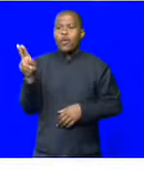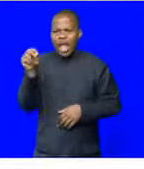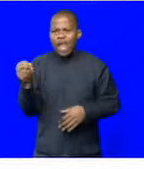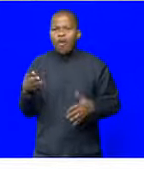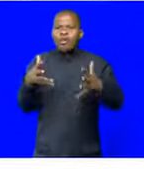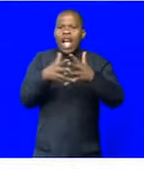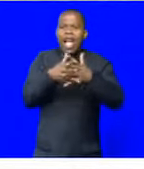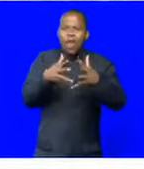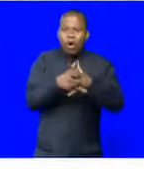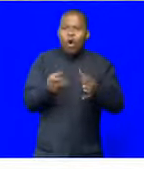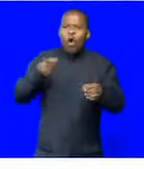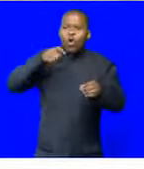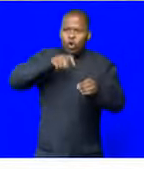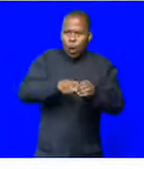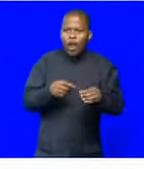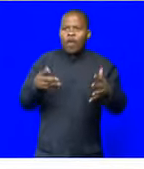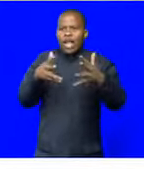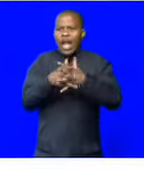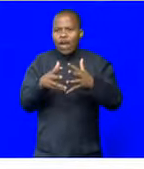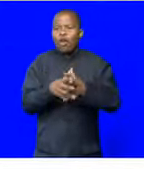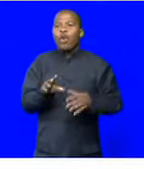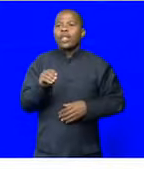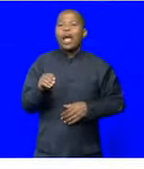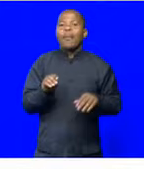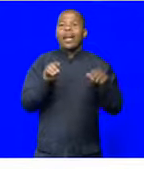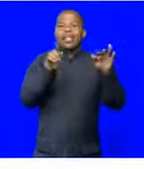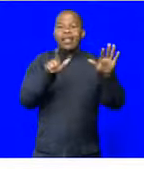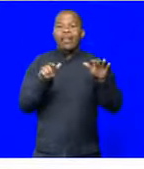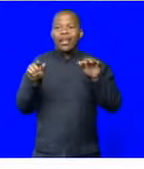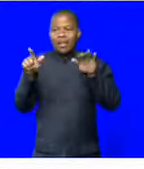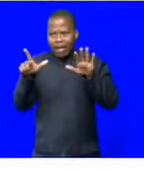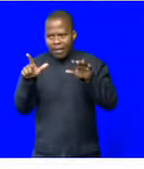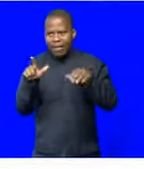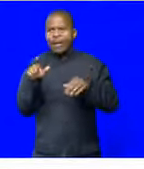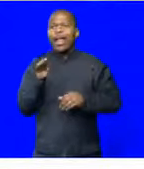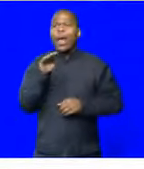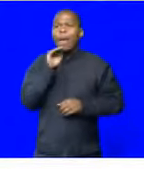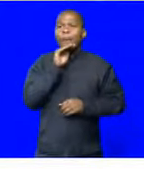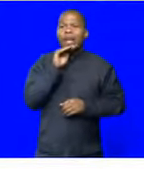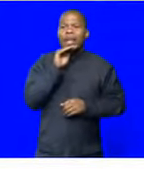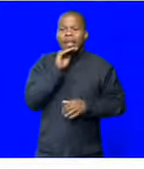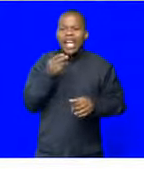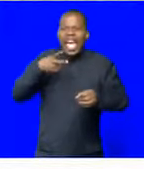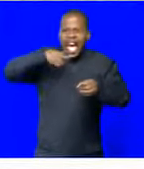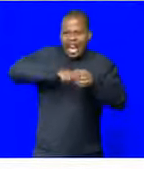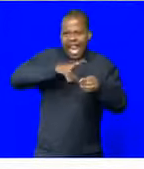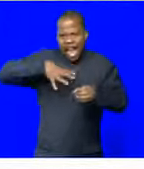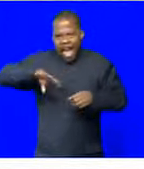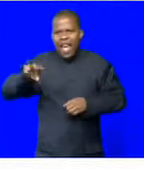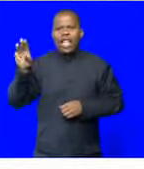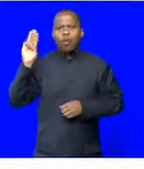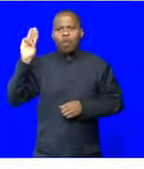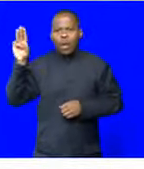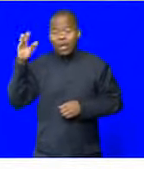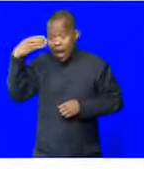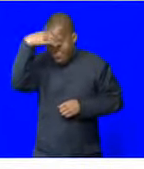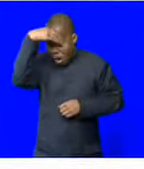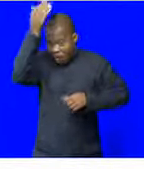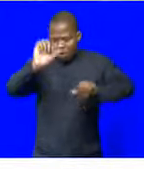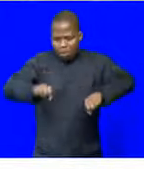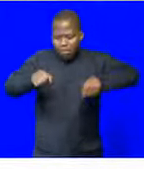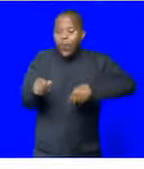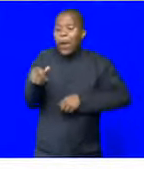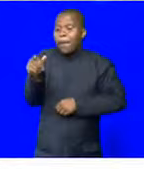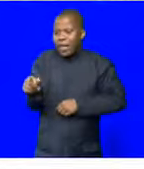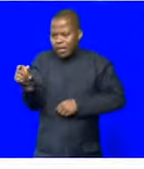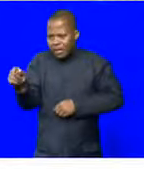kwenhlangano yakamhlaba iUnited Nations lowatiwa ngekuthi United Nations General Assembly. Kulolu hambo ingwenyama